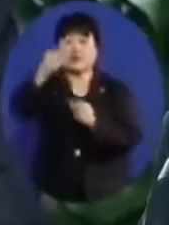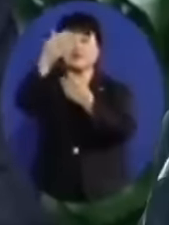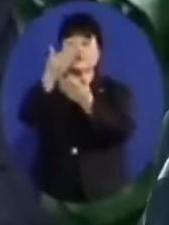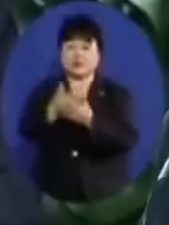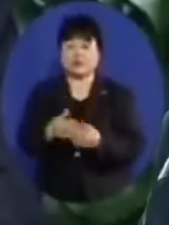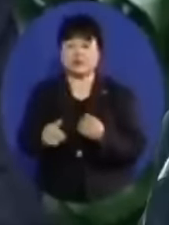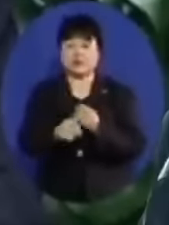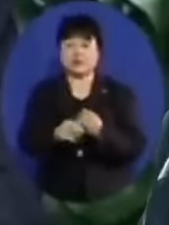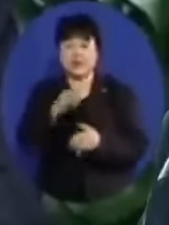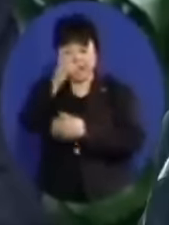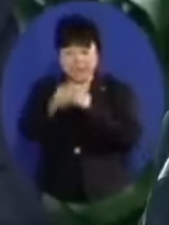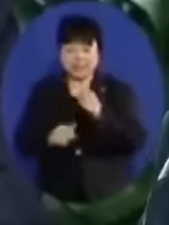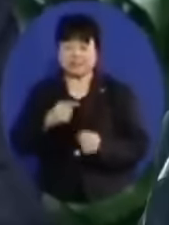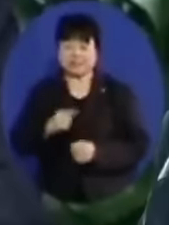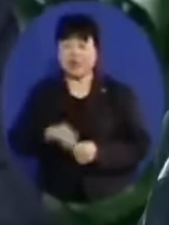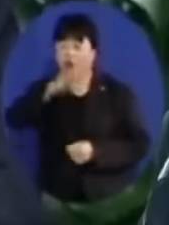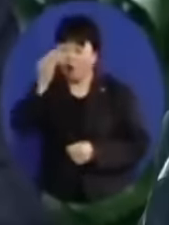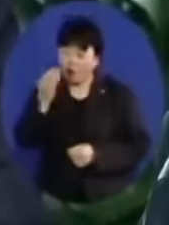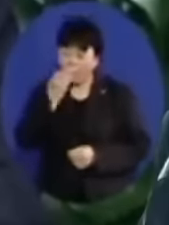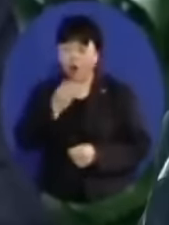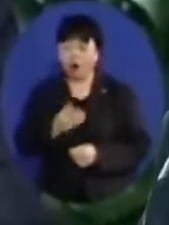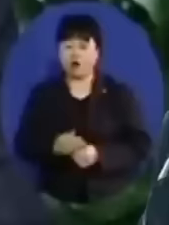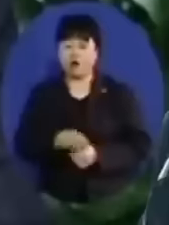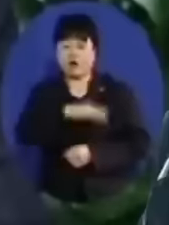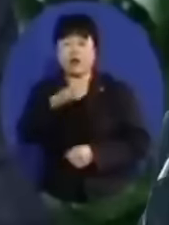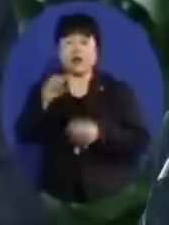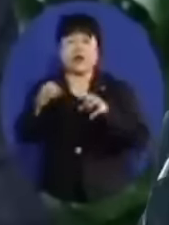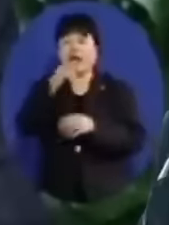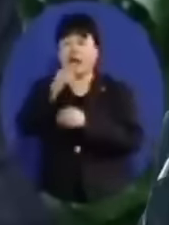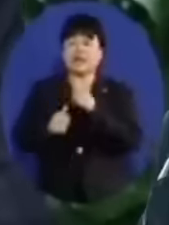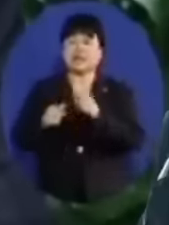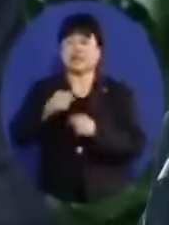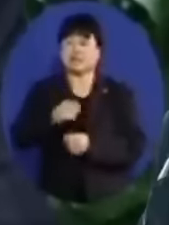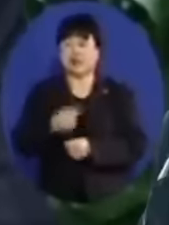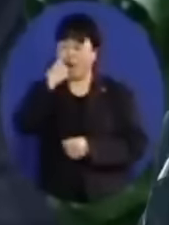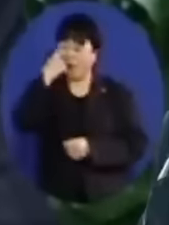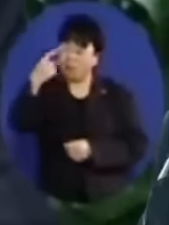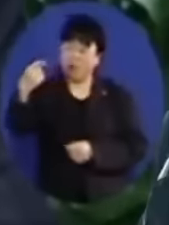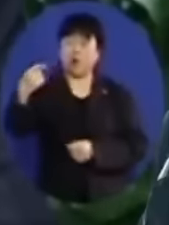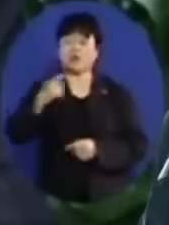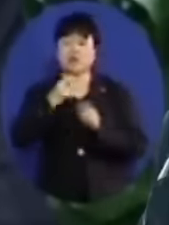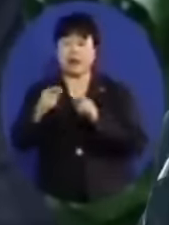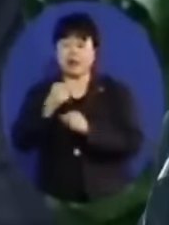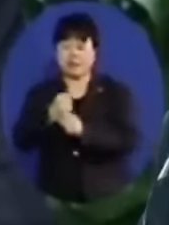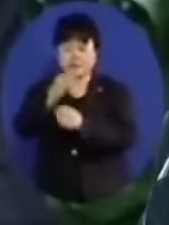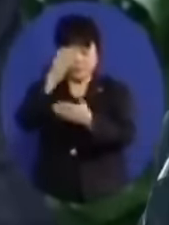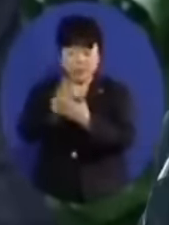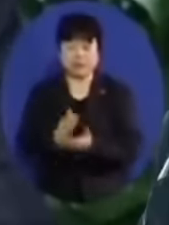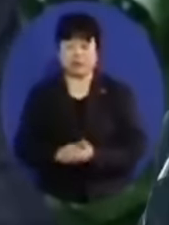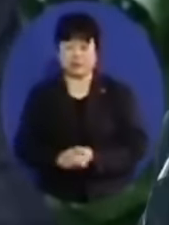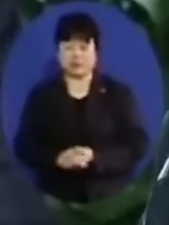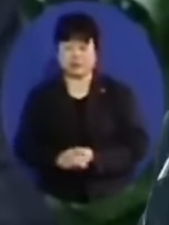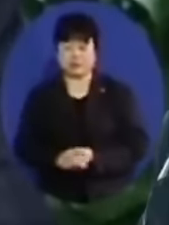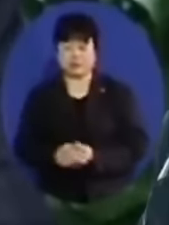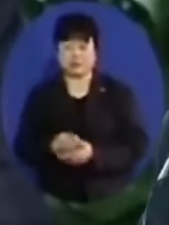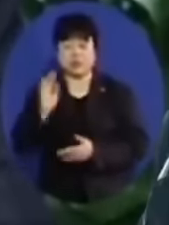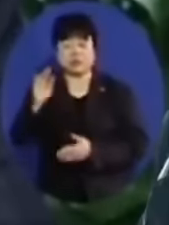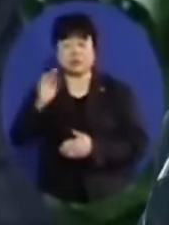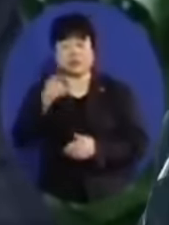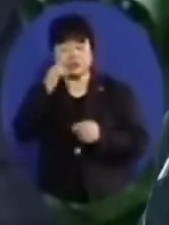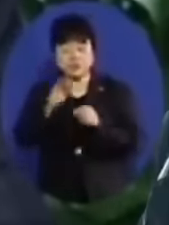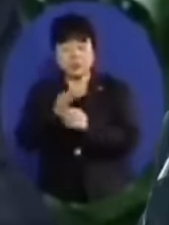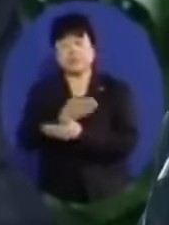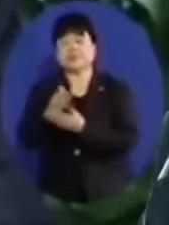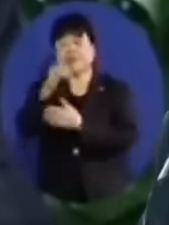지극히 거룩하신 하나님, 전지전능 무소부지하신 하나님, 어제도 계시고 오늘도 계시고 내일도 계신 하나님, 긍휼과